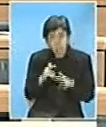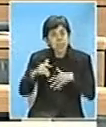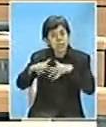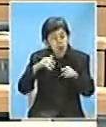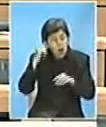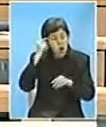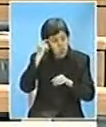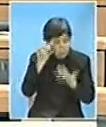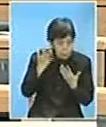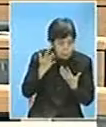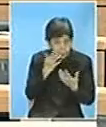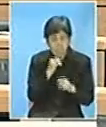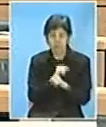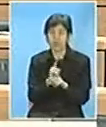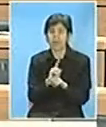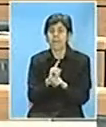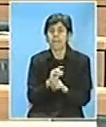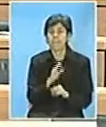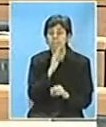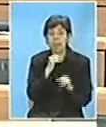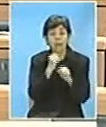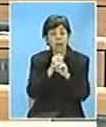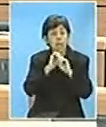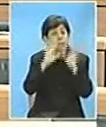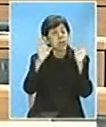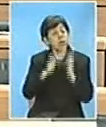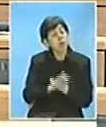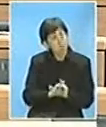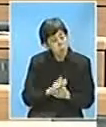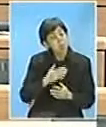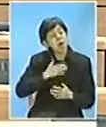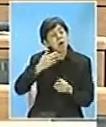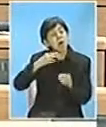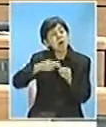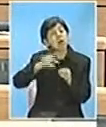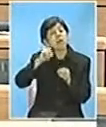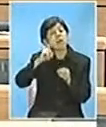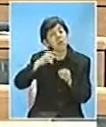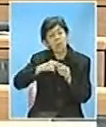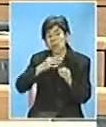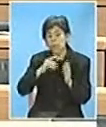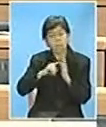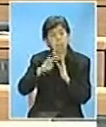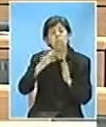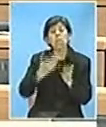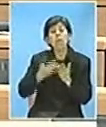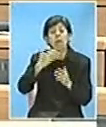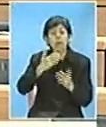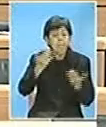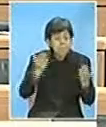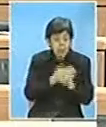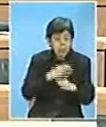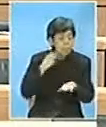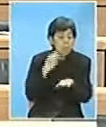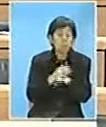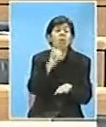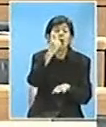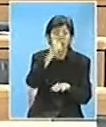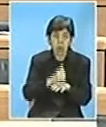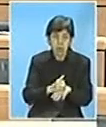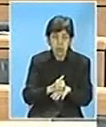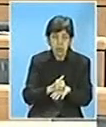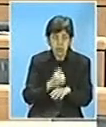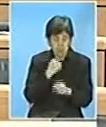จะได้ปรับตัวอย่างไรนะครับบางทีว่าถ้าไม่ชัดเนี่ยบางคนบอกว่าเคยเติมน้ำมันบินซินอยู่บอกว่าบินซินแพง LPG ถูกก็ไปเปลี่ยนแก๊ส LPG